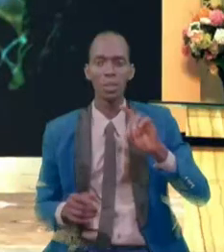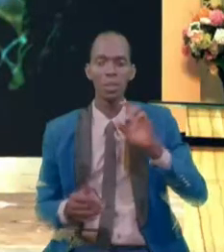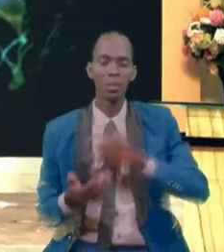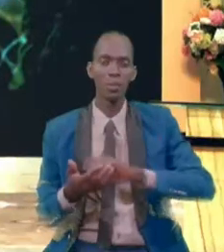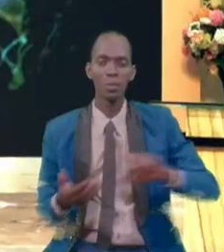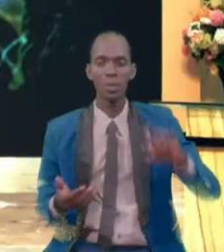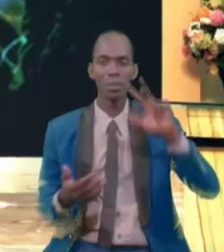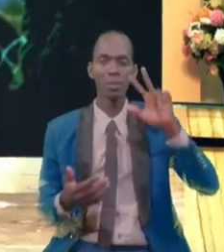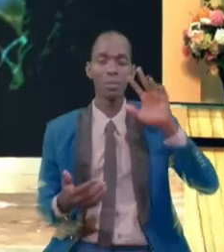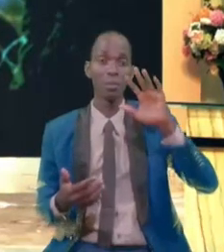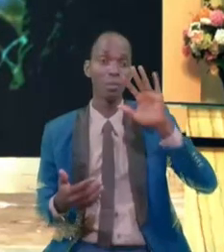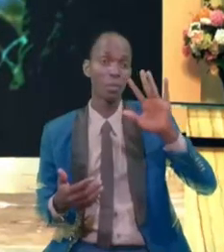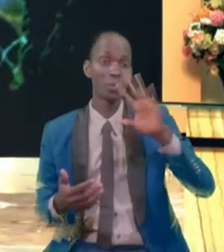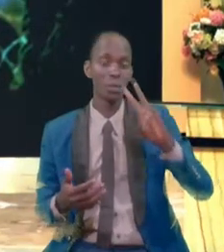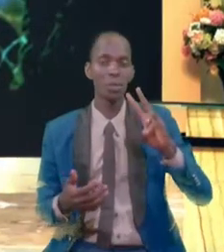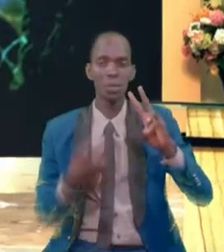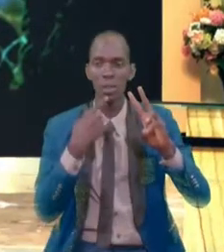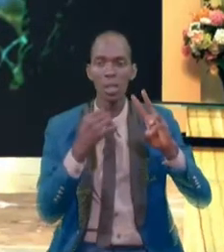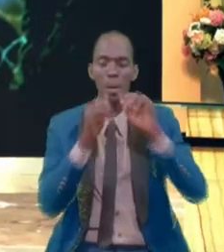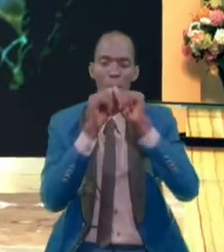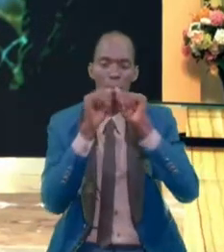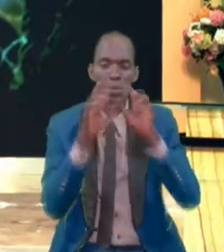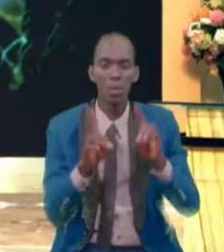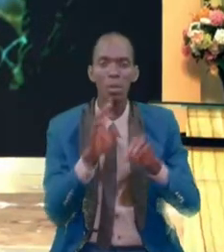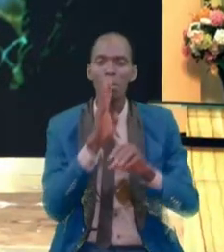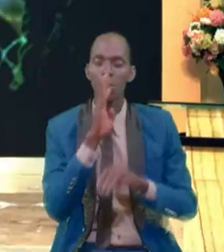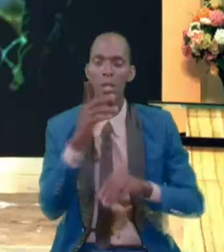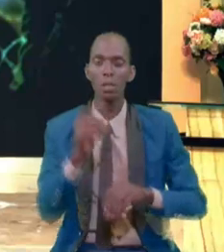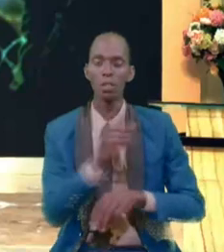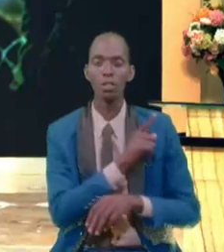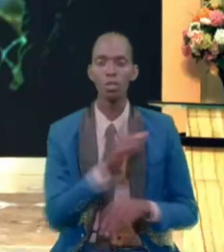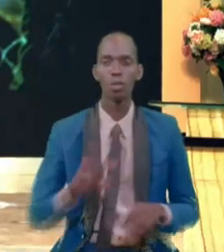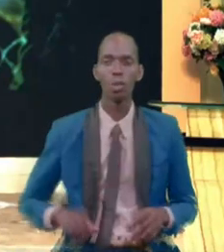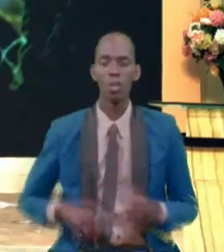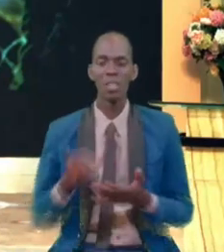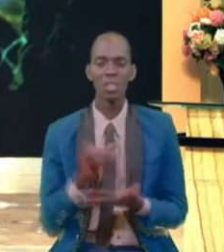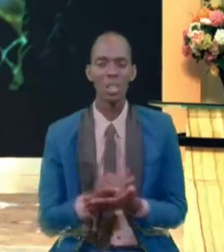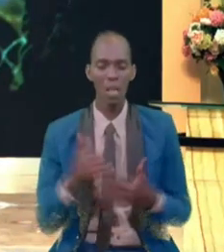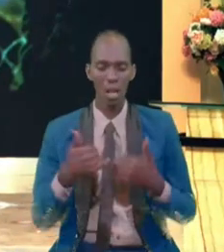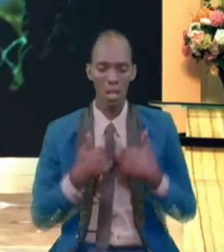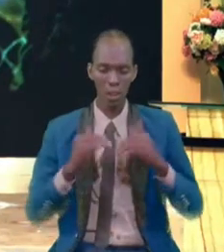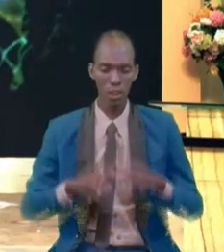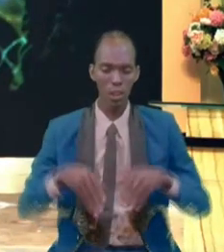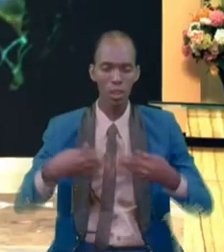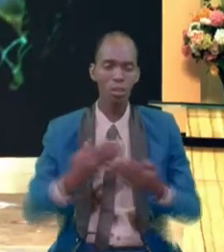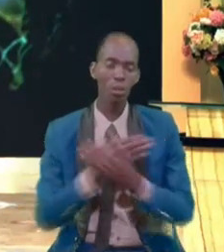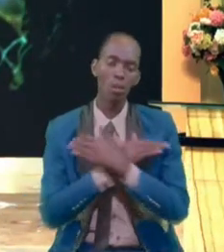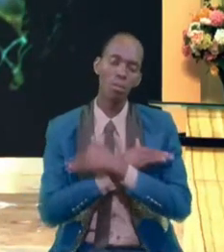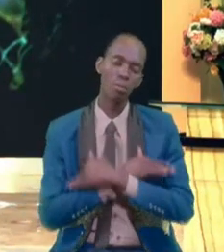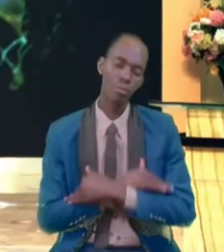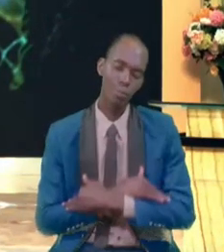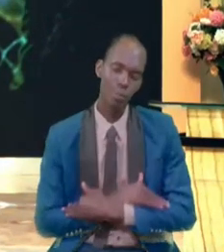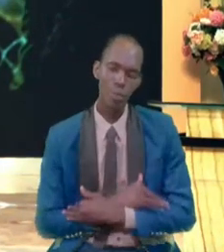8, 56. Béni soit l'Éternel qui a donné du repos à